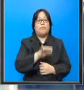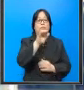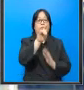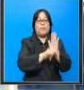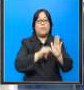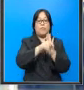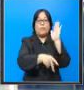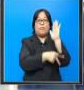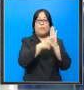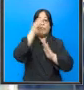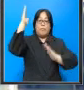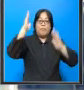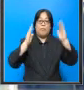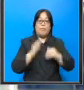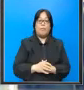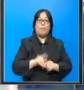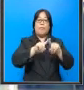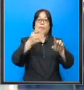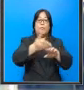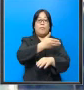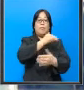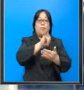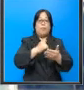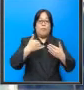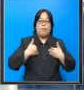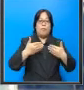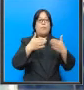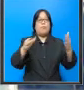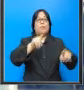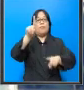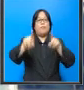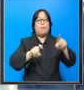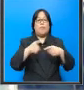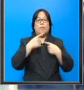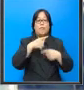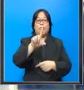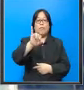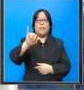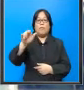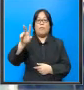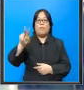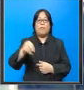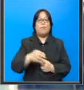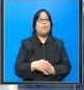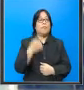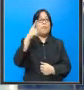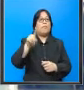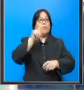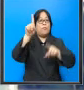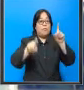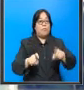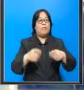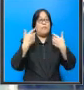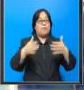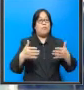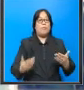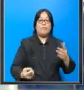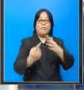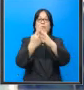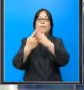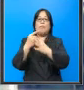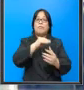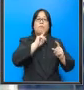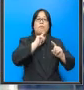rancangan dan pengurusan pembangunan Saya ingin bertanya jawab menteri Bolehkah memberikan maklum balas